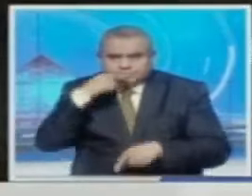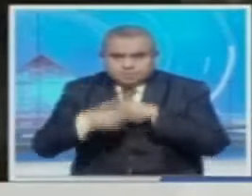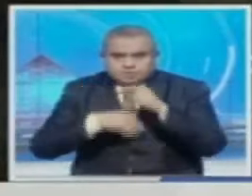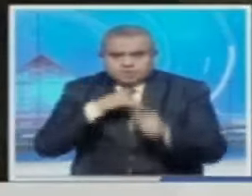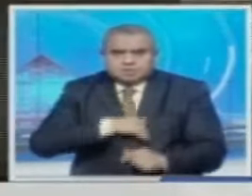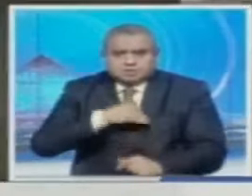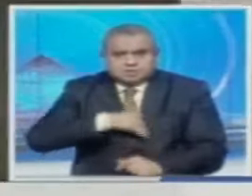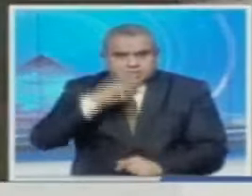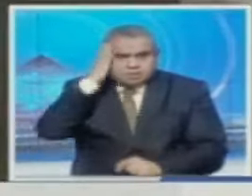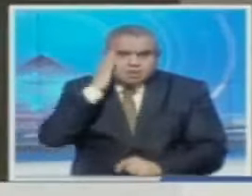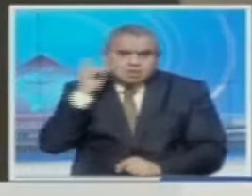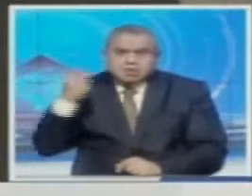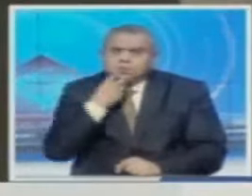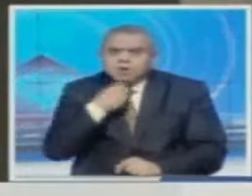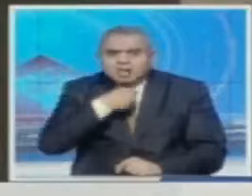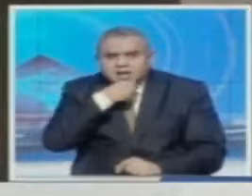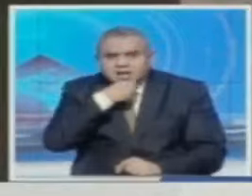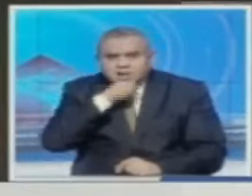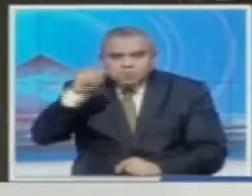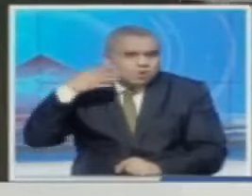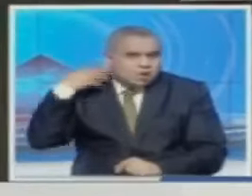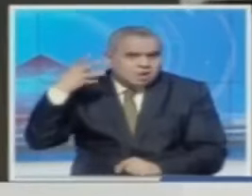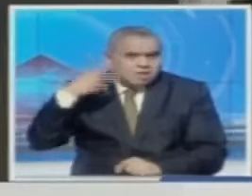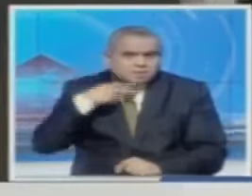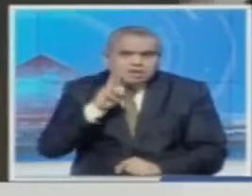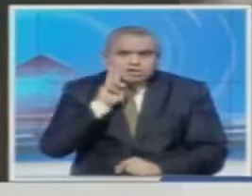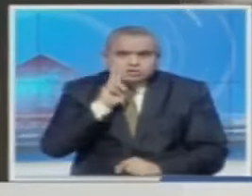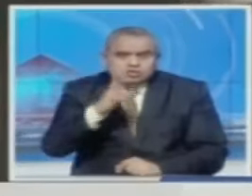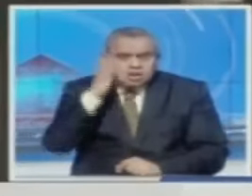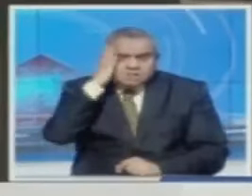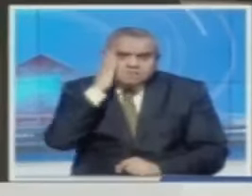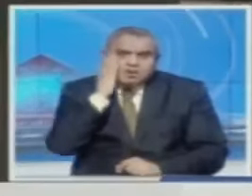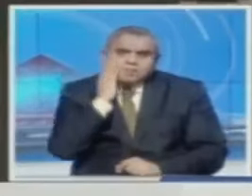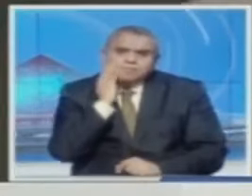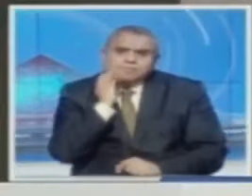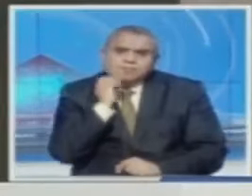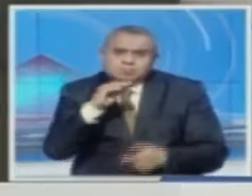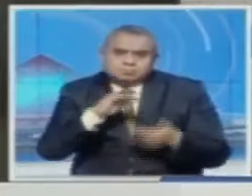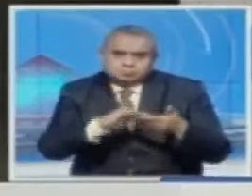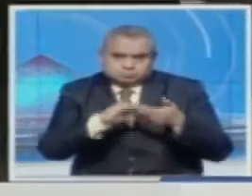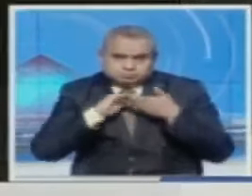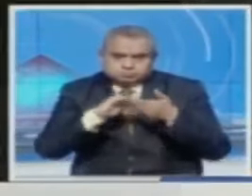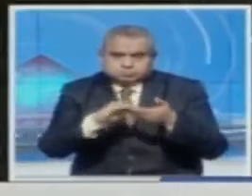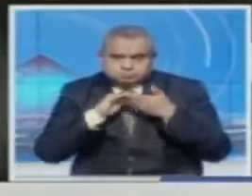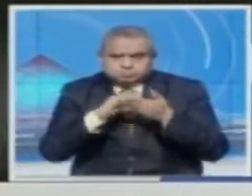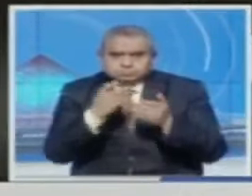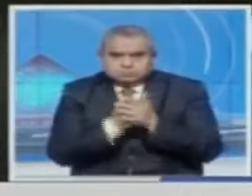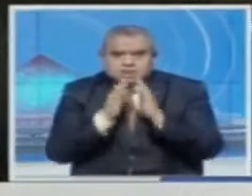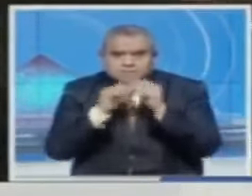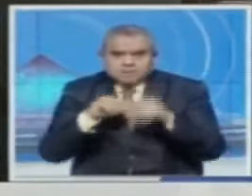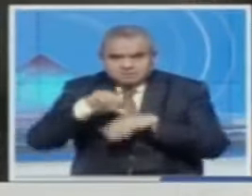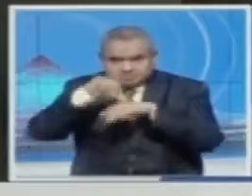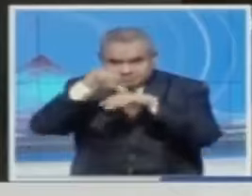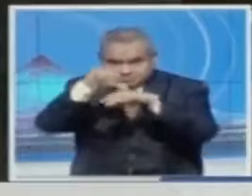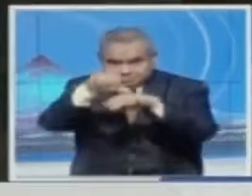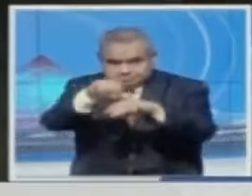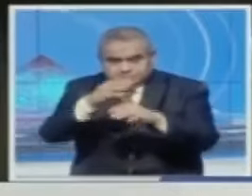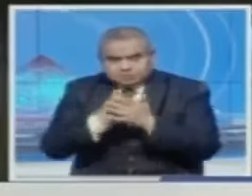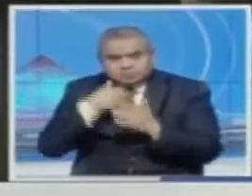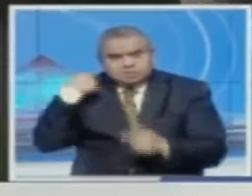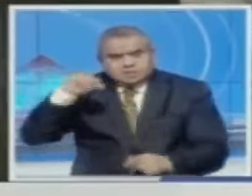قلب هذا العجوز الليبي وأهالي درنا بعد أن رأوا بأعينهم جسر المساعدات المصرية الذي وجه به الرئيس